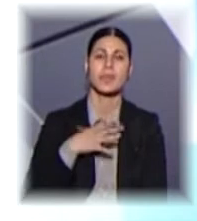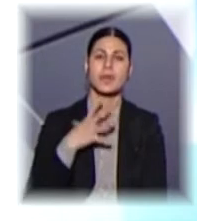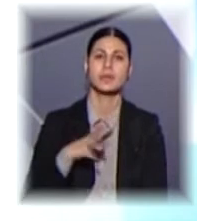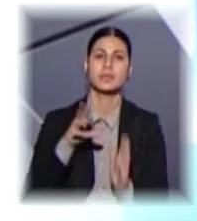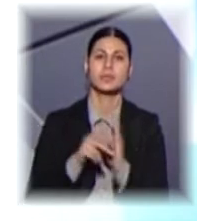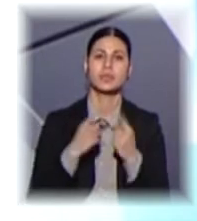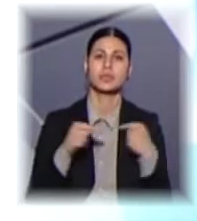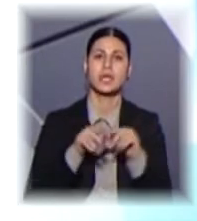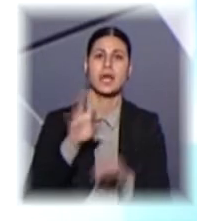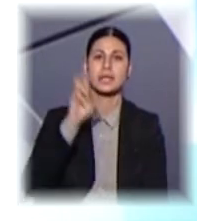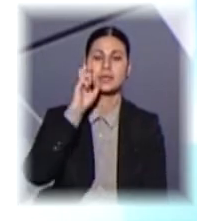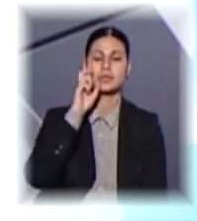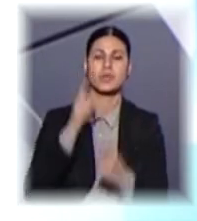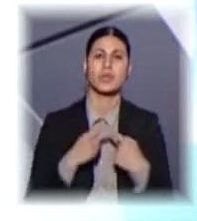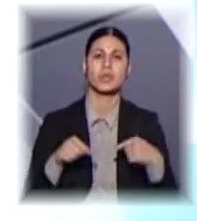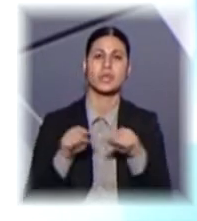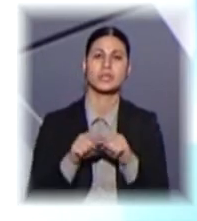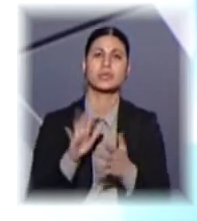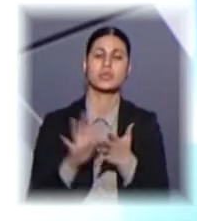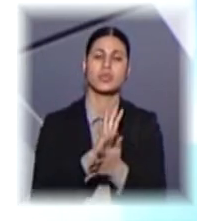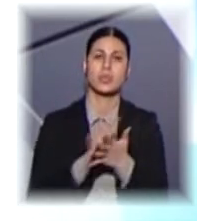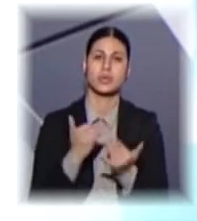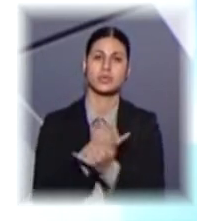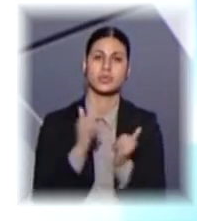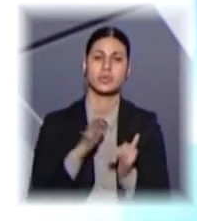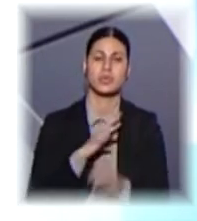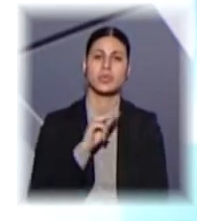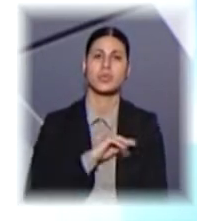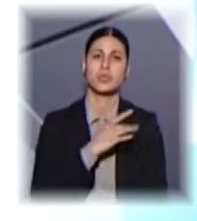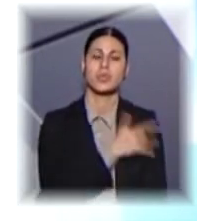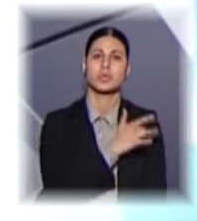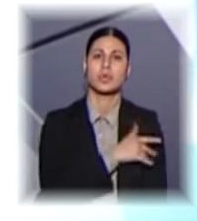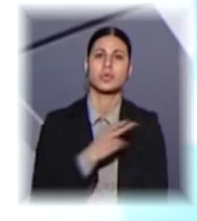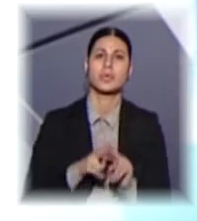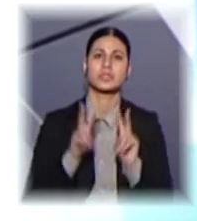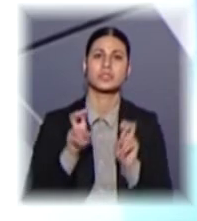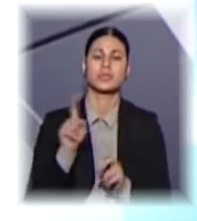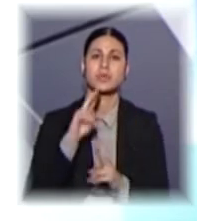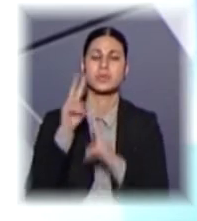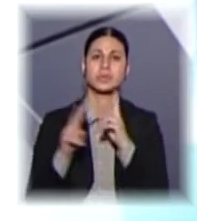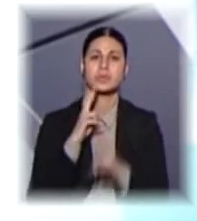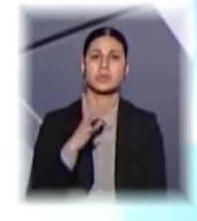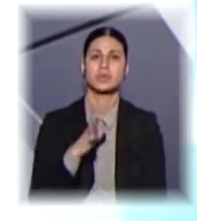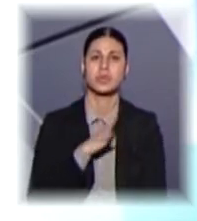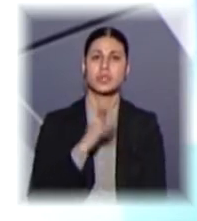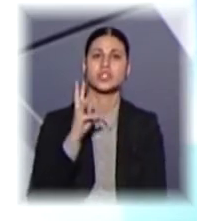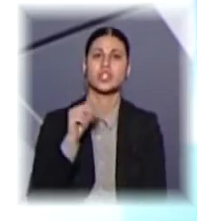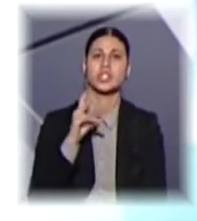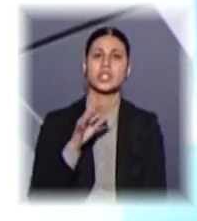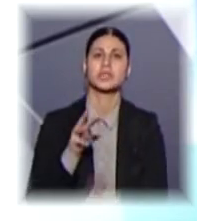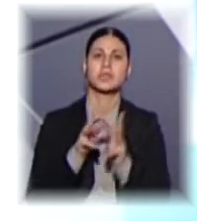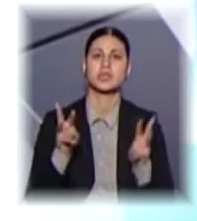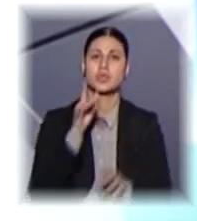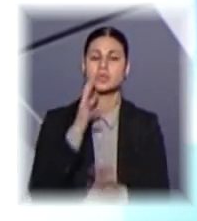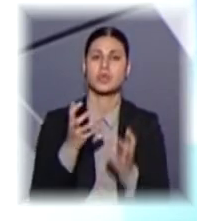ორგანიზაციამ, არასამთავრობო ორგანიზაციამ, მათ უფასოდ გაუწიეთ მომსახურება. ეს ნიშნავდა, რომ ჩვენ გაგვესაჩირებინა ჯერ კიდევ შაშკინის მინისტრობის დროს